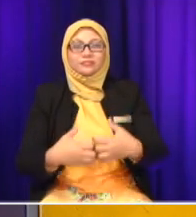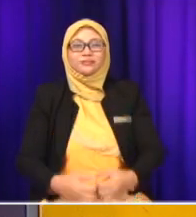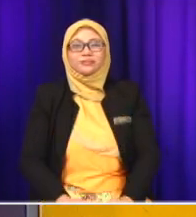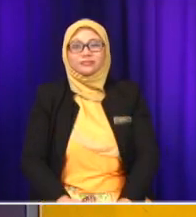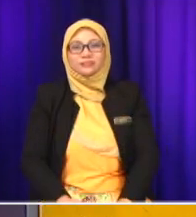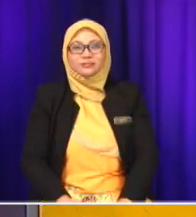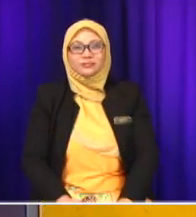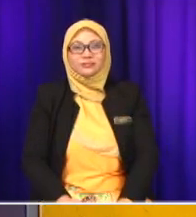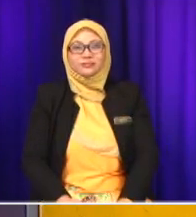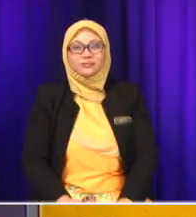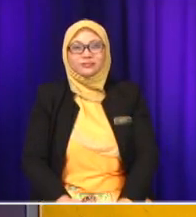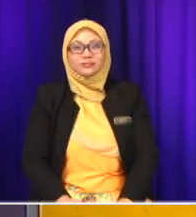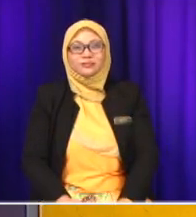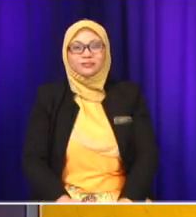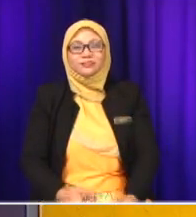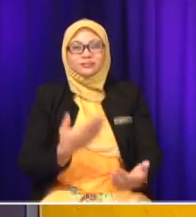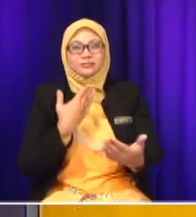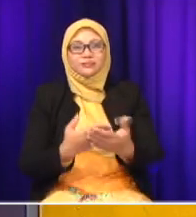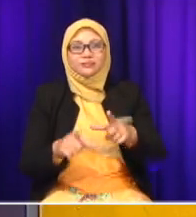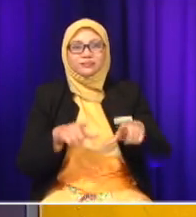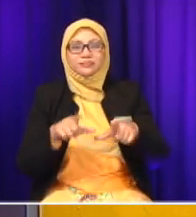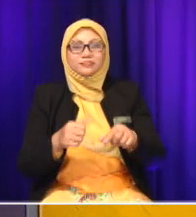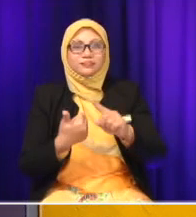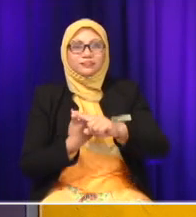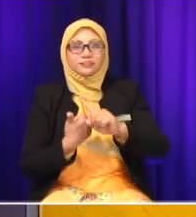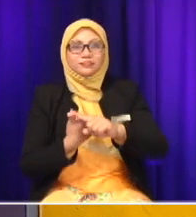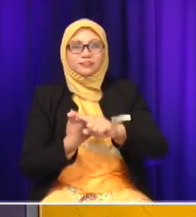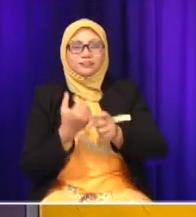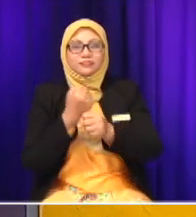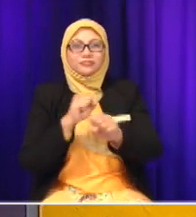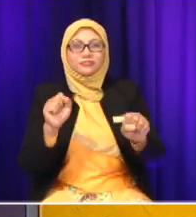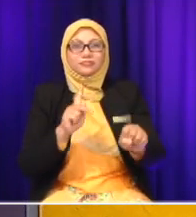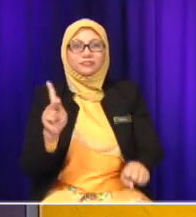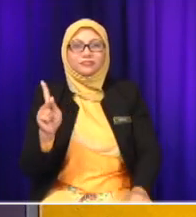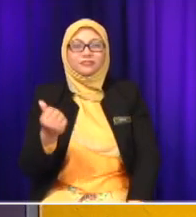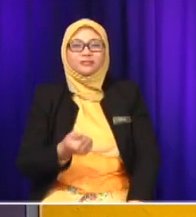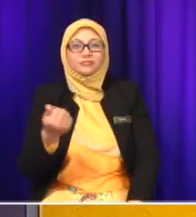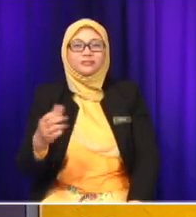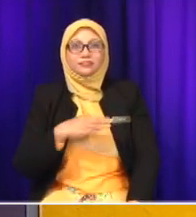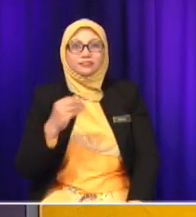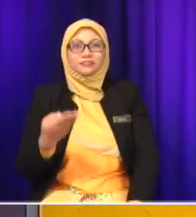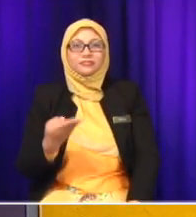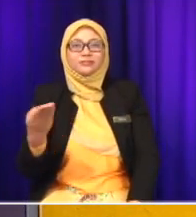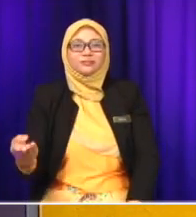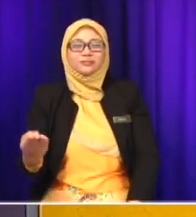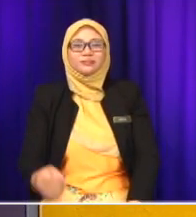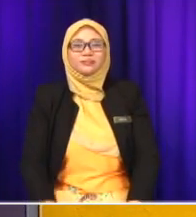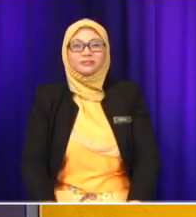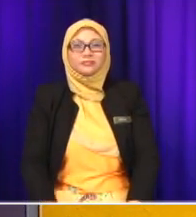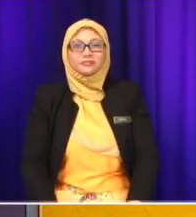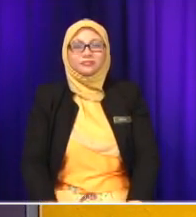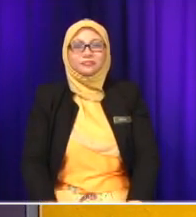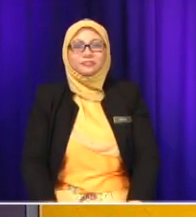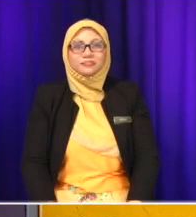lejang baik langkah yang pertama iaitu kita menyediakan alatan dan juga bahan baik di sini pelajar